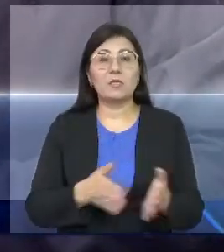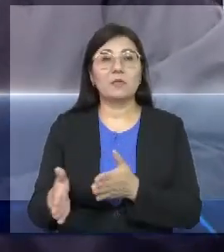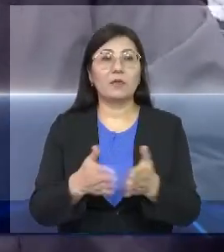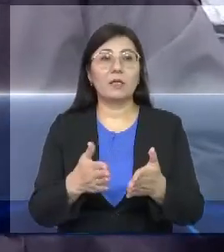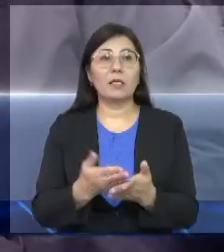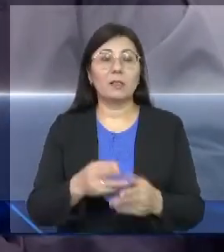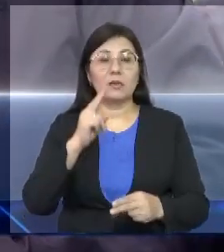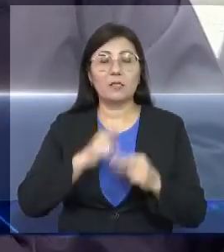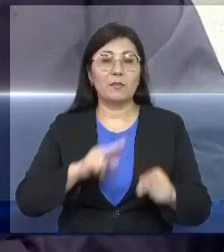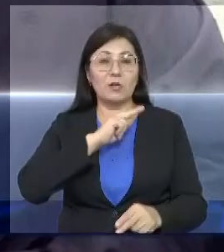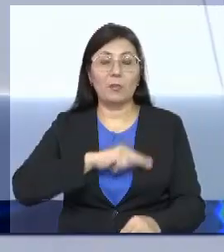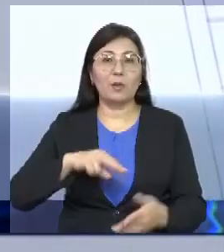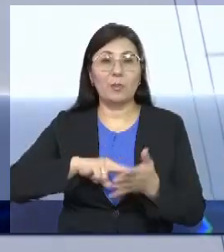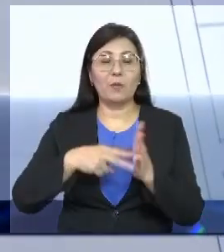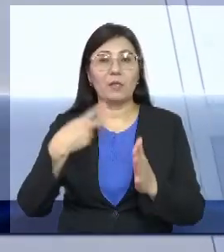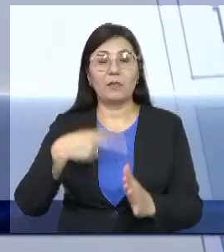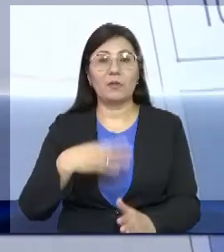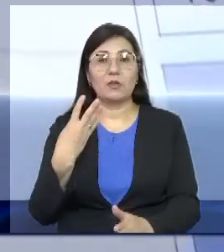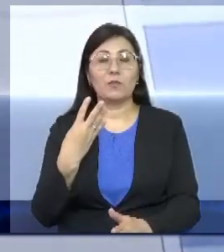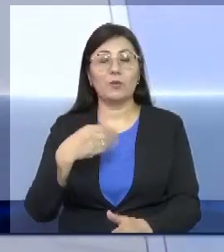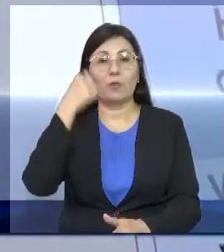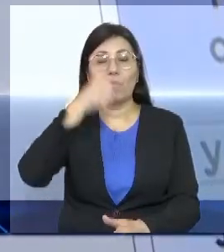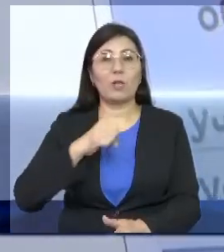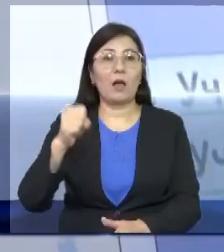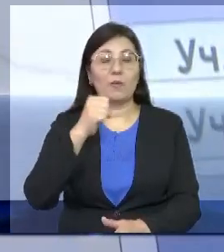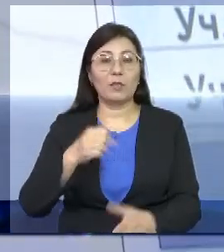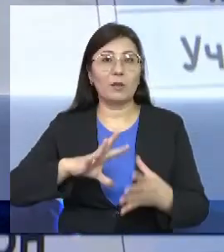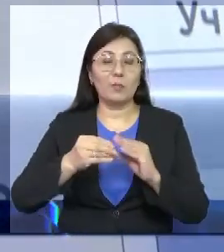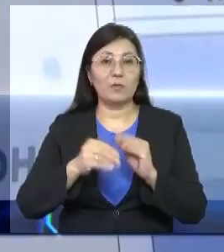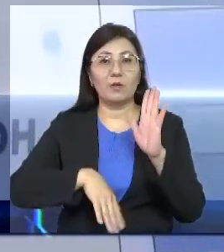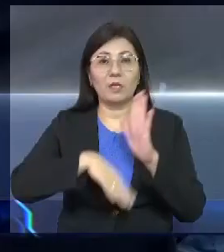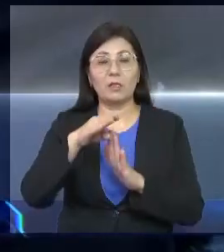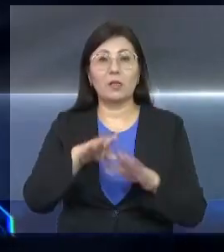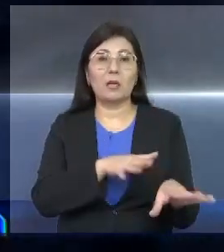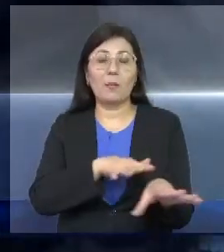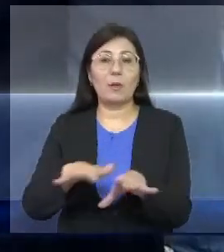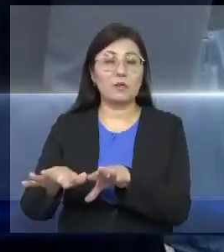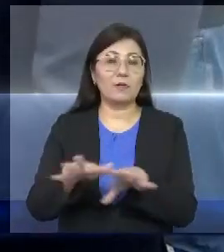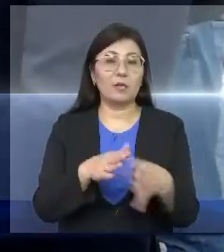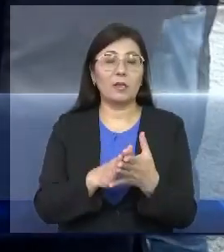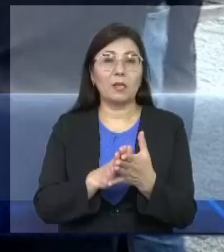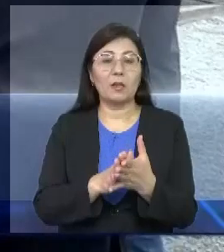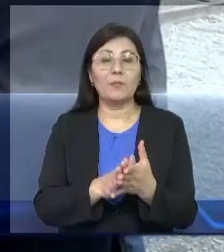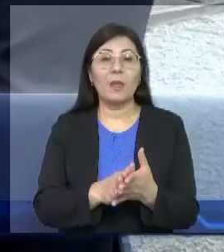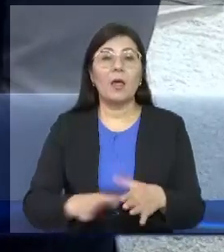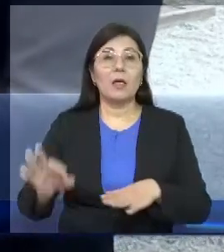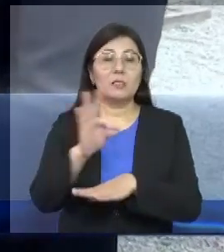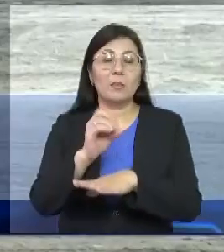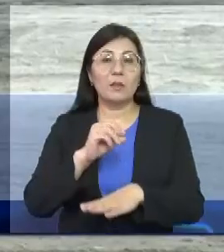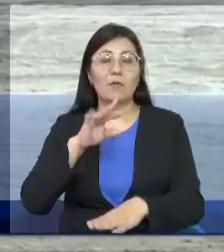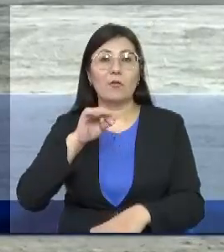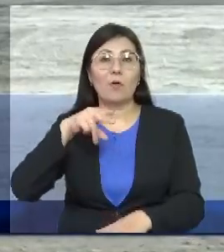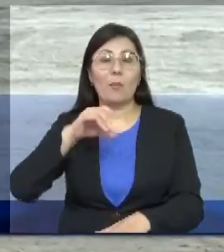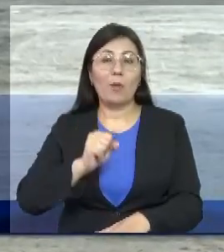планируется в августе 2024 года. В результате будет улучшен маршрут движения транспорта, следующего с юга страны по коридору Западная Европа-Западный